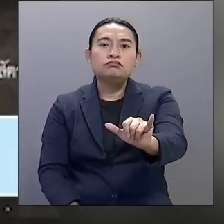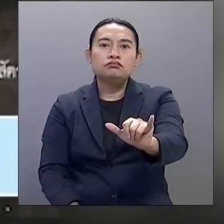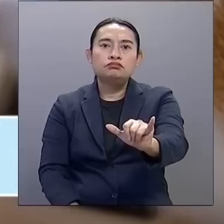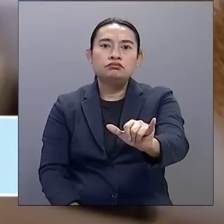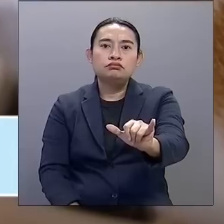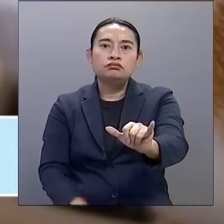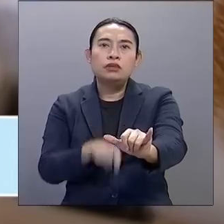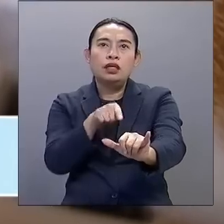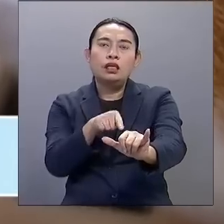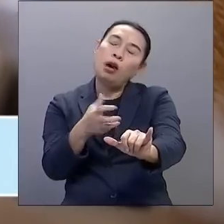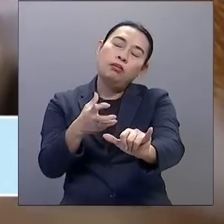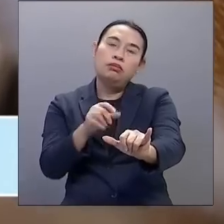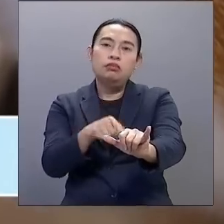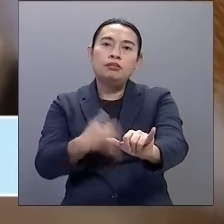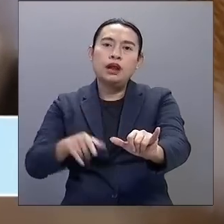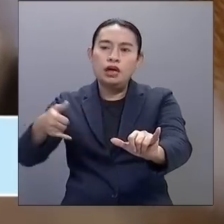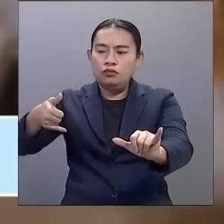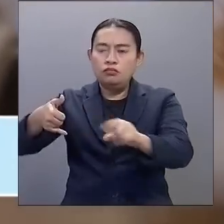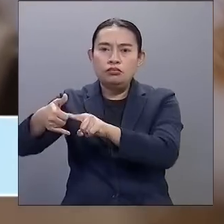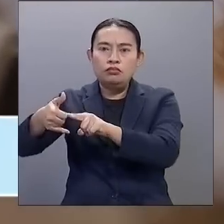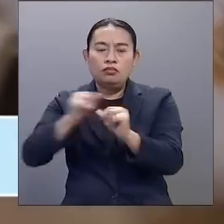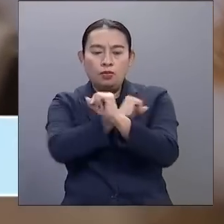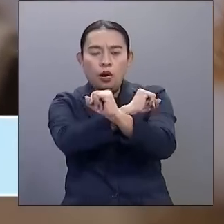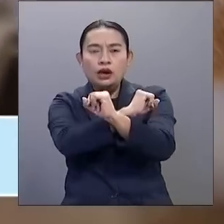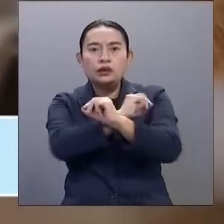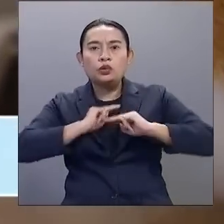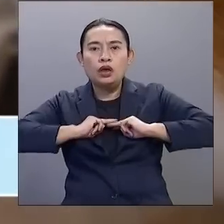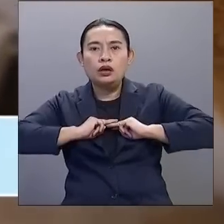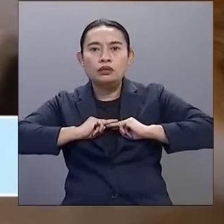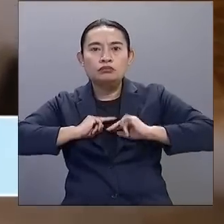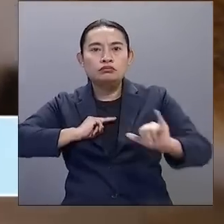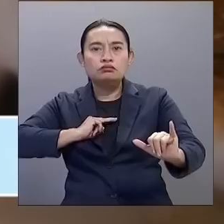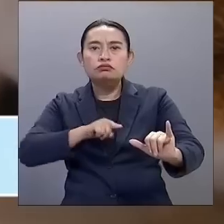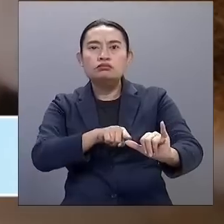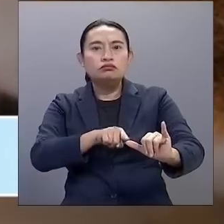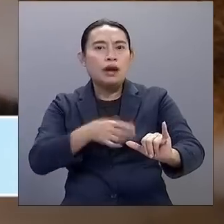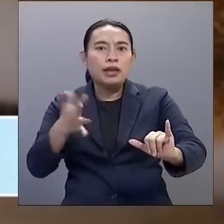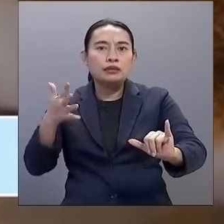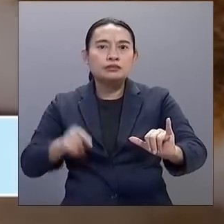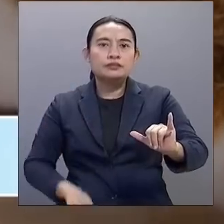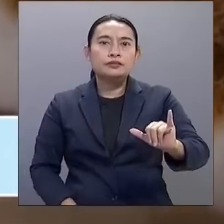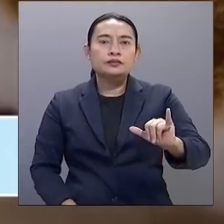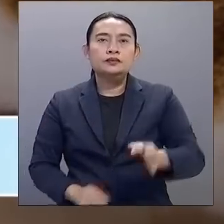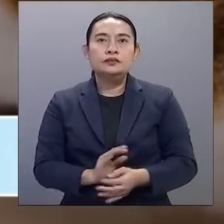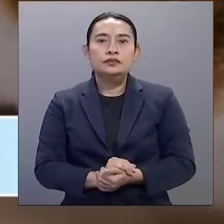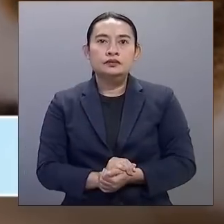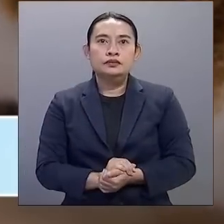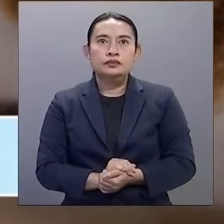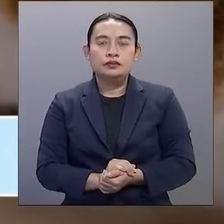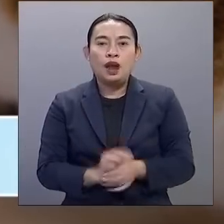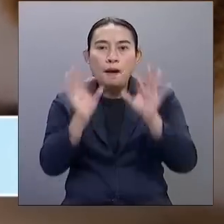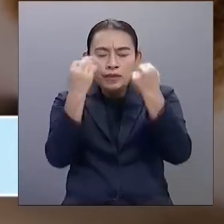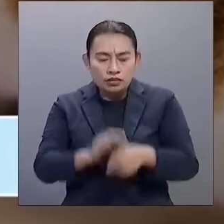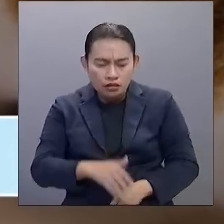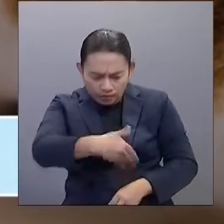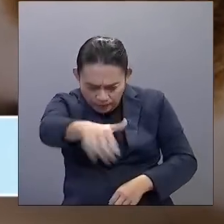ลุงไม่ได้แล้วคุณลุงจะบอกว่าป้องกันตัวยังไงในเมื่อพยันตรายมันหมดไปแล้วอ่ะแมวไม่ได้ต่อสู ้อ่ะแล้วปกติพวกแมวเนี่ยไล่มันก็ไปนะไหม